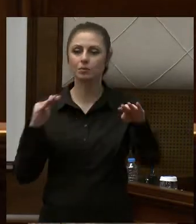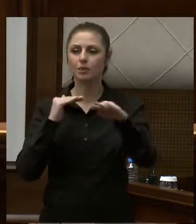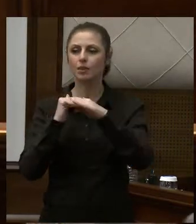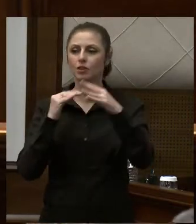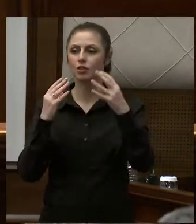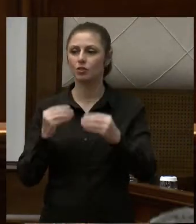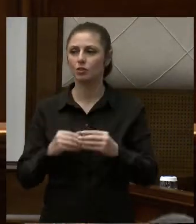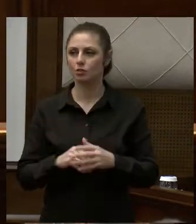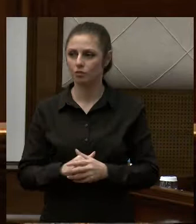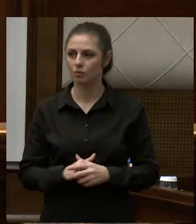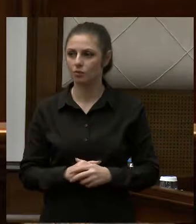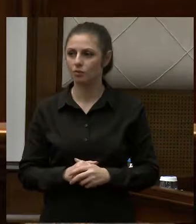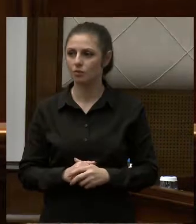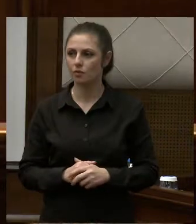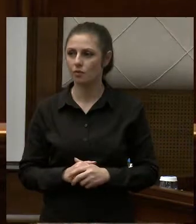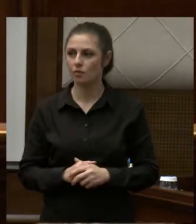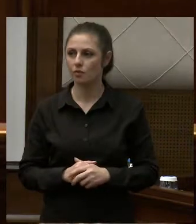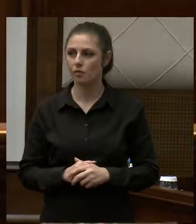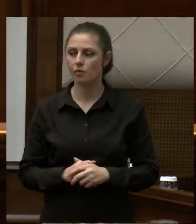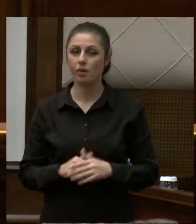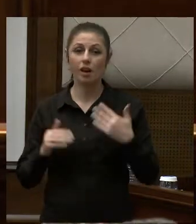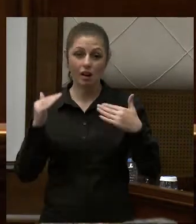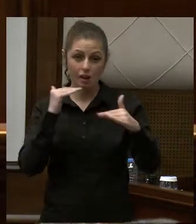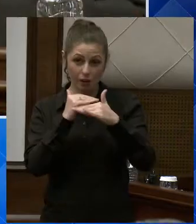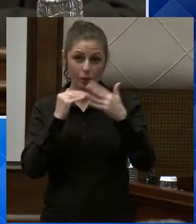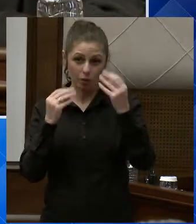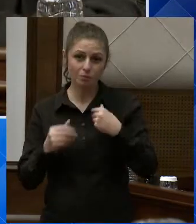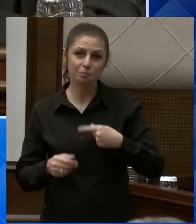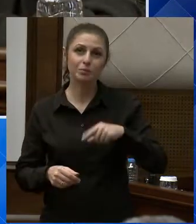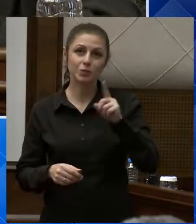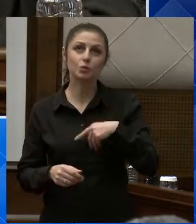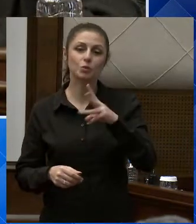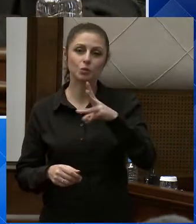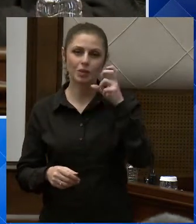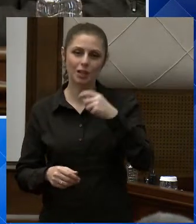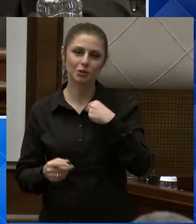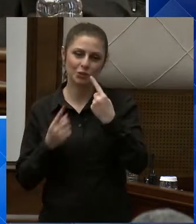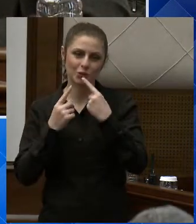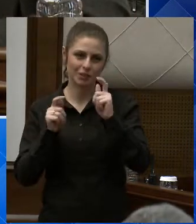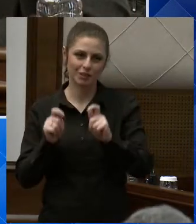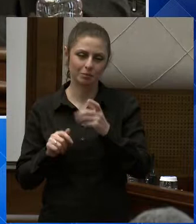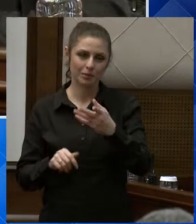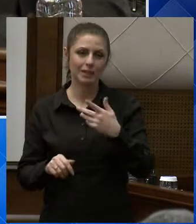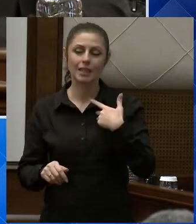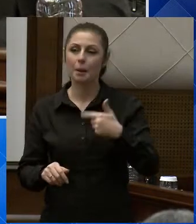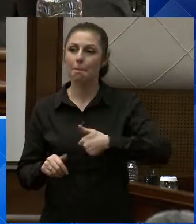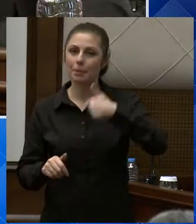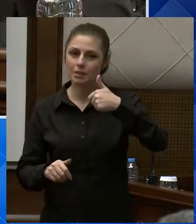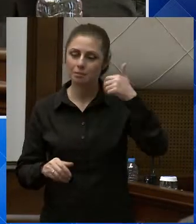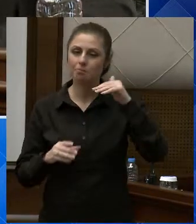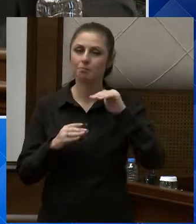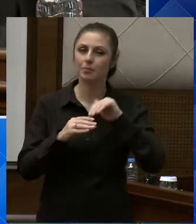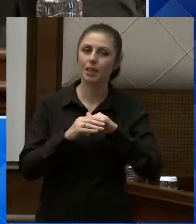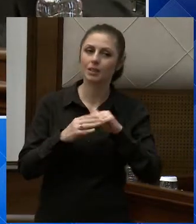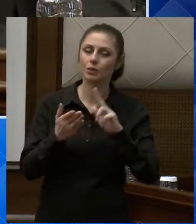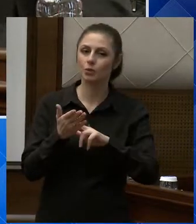Eşitsiniz. Eğer eşitlemek istersek bir gün 3 saat konuşurum başkanım. Buyurun. Sayın Başkanım, Sayın Meclis Üyesi